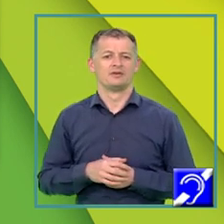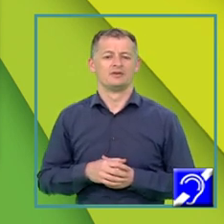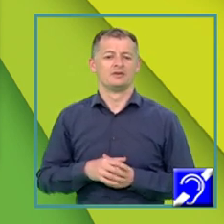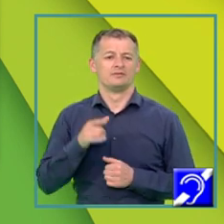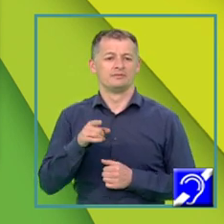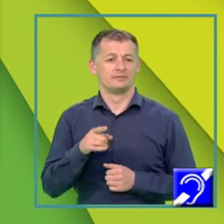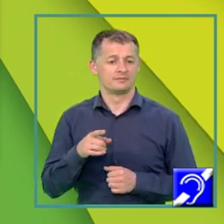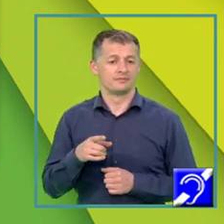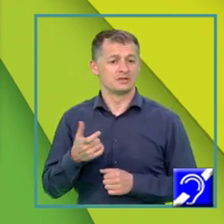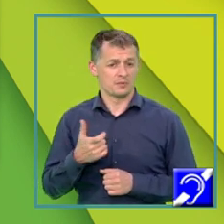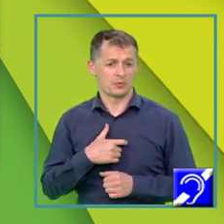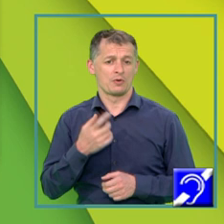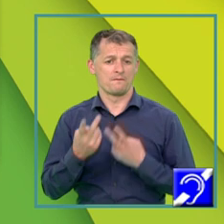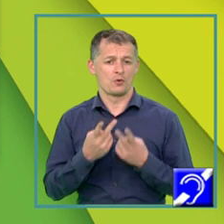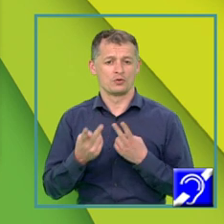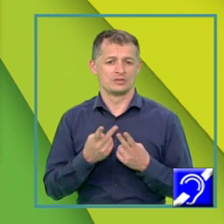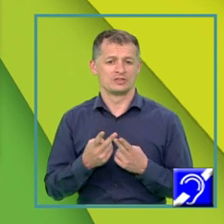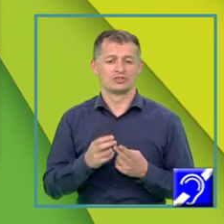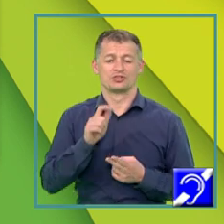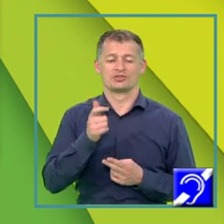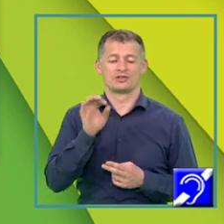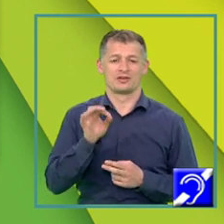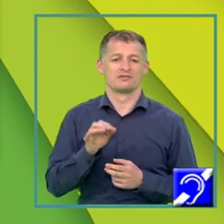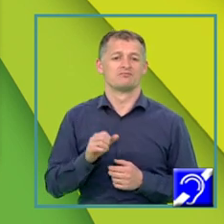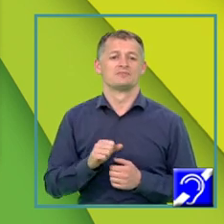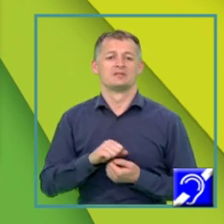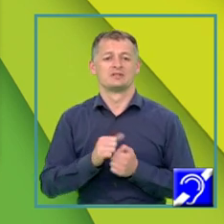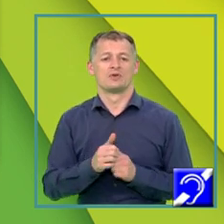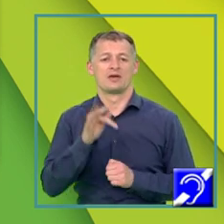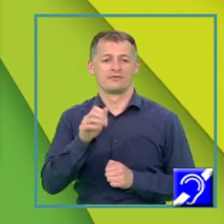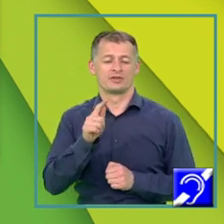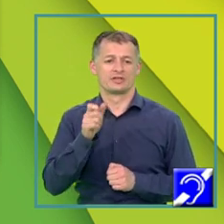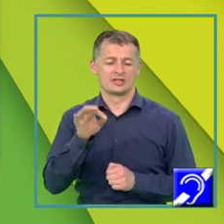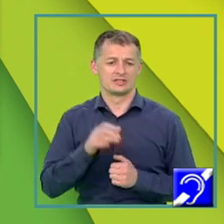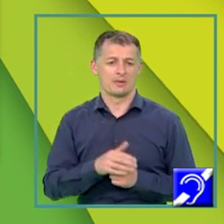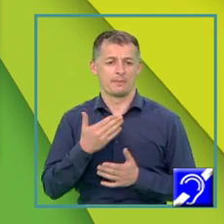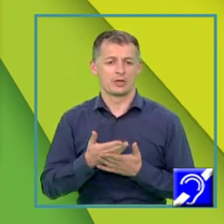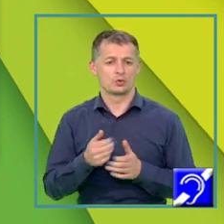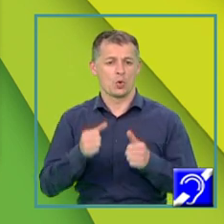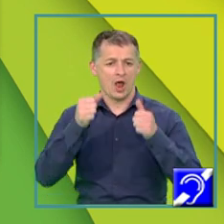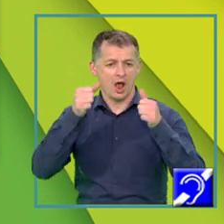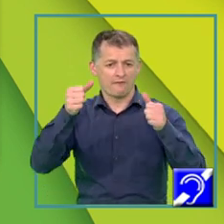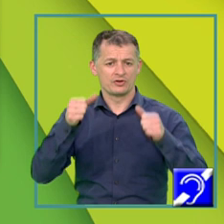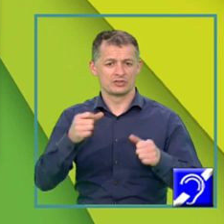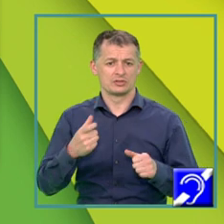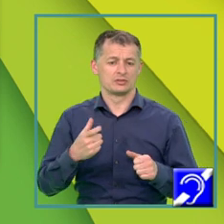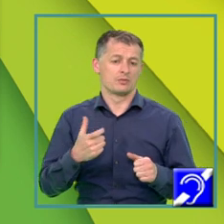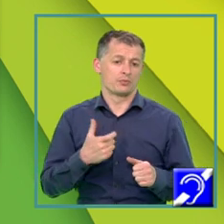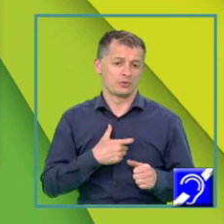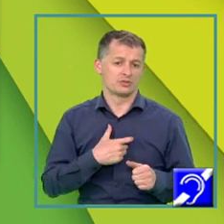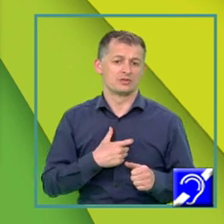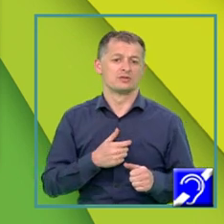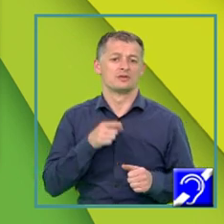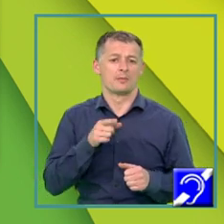de clasament se pot folosi funcțiile gat sau fgets pentru afișare poate folosi funcția printf cu